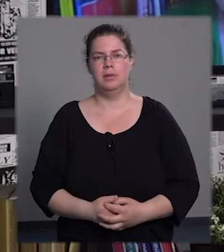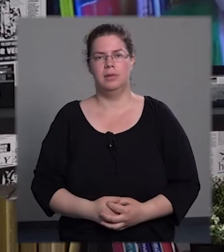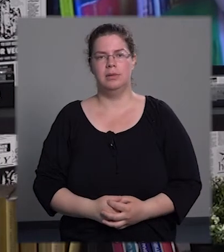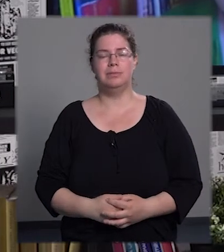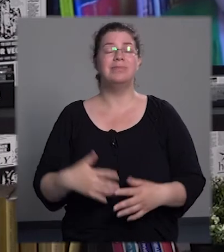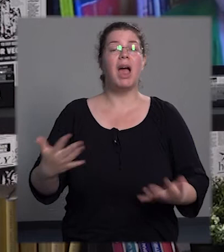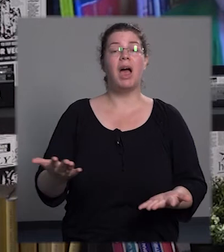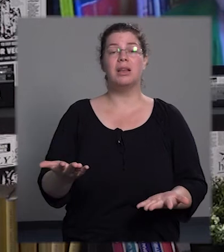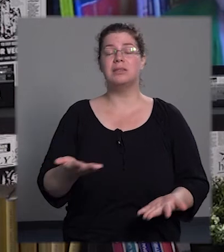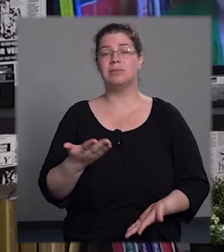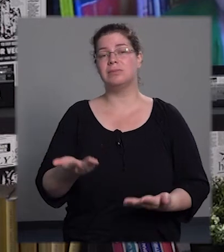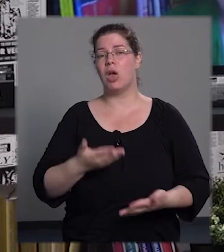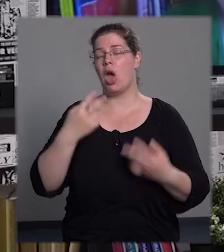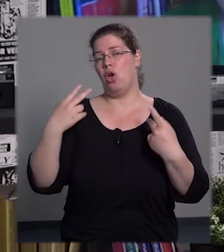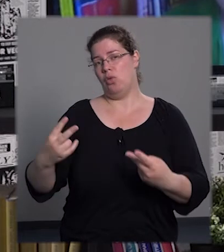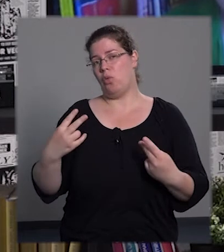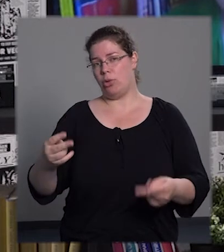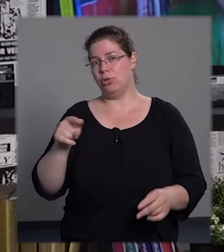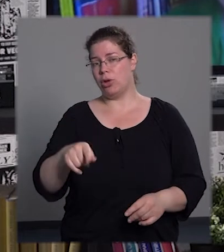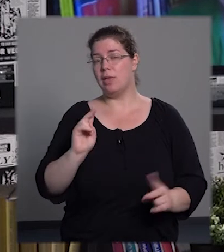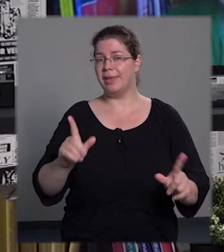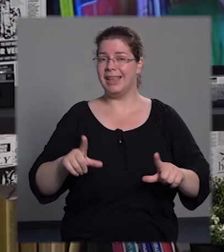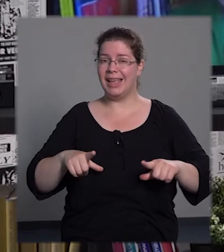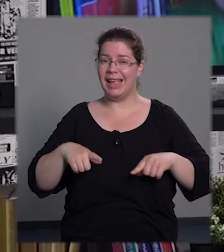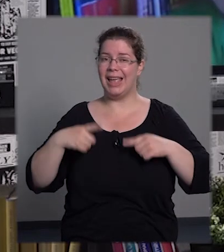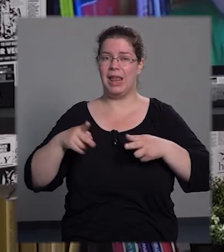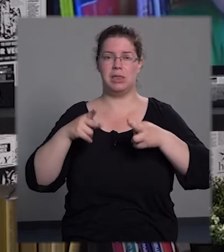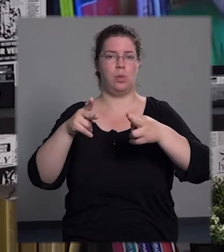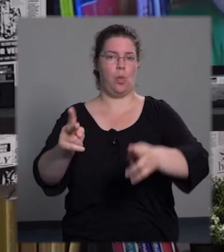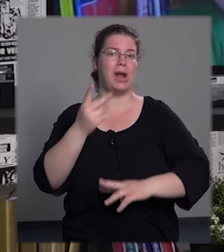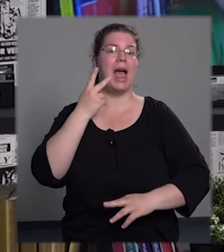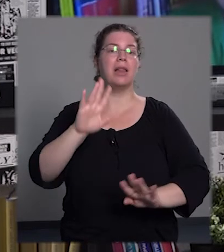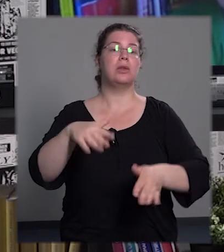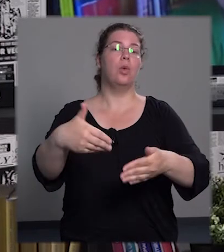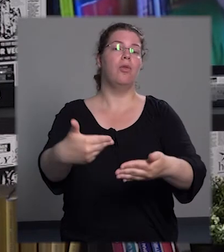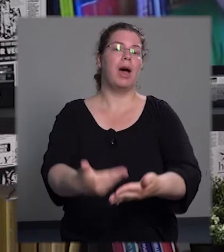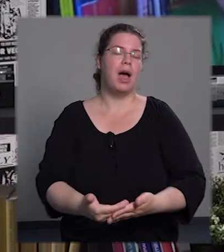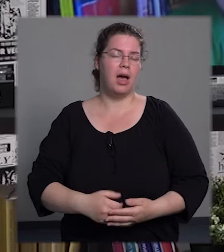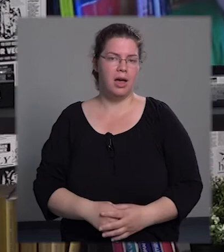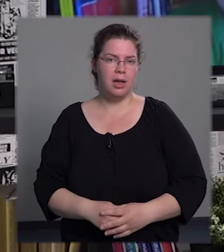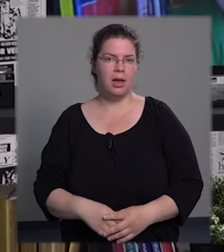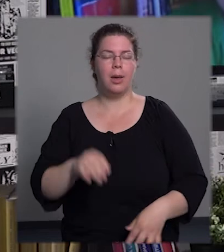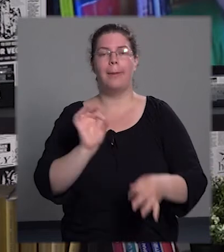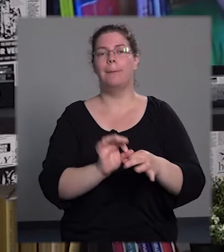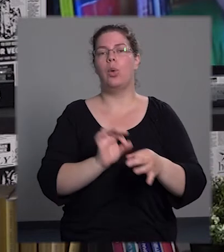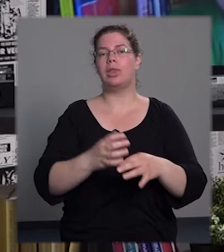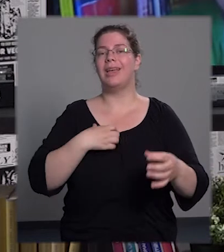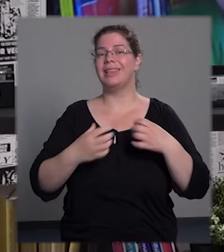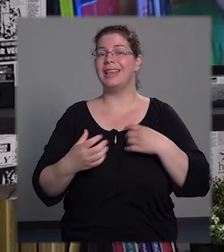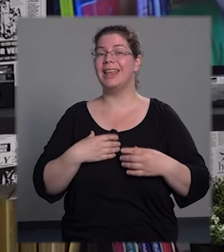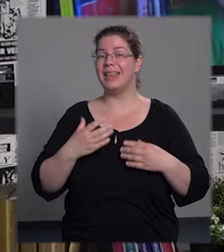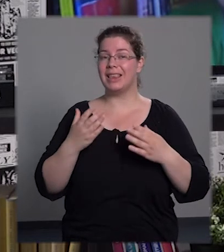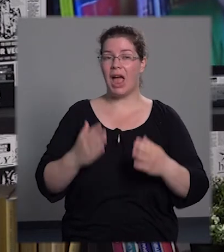Hát mindenképpen fontos az, hogy egy életút láthatóvá válik, mert ugye pont a színészek azok, akik egy